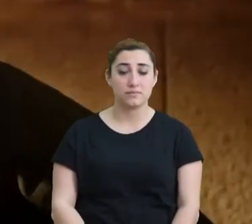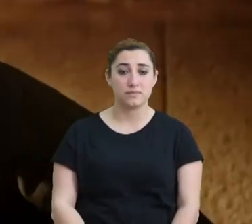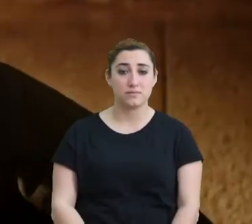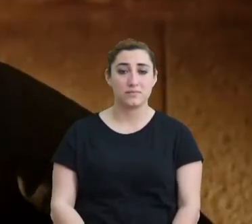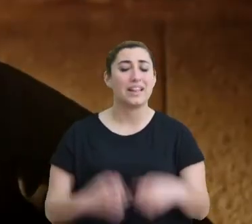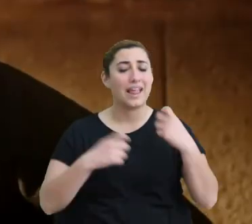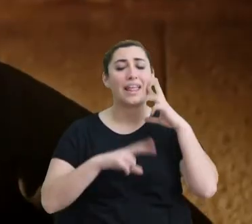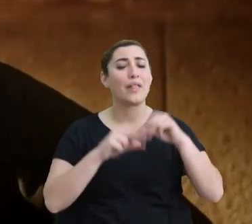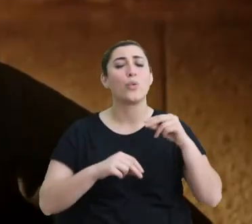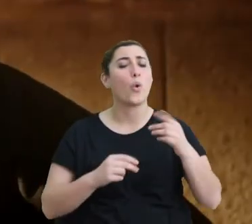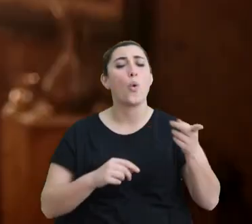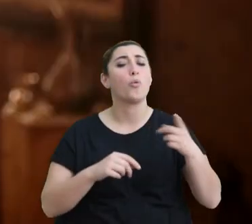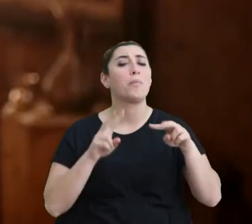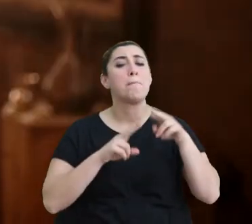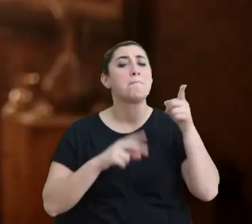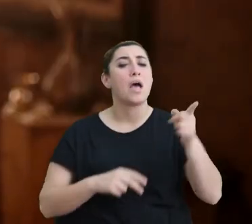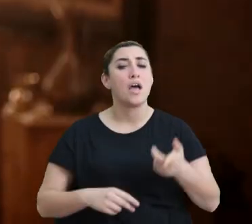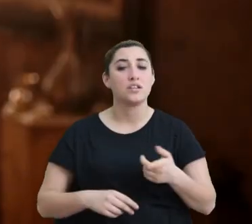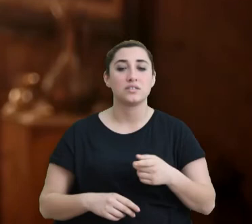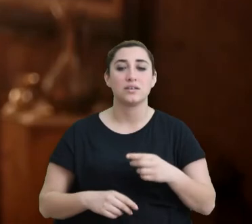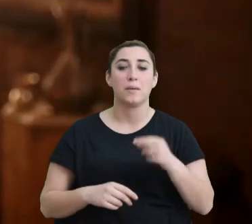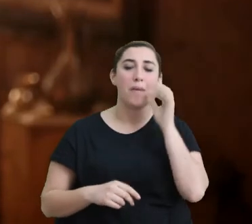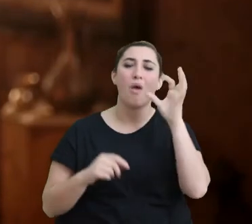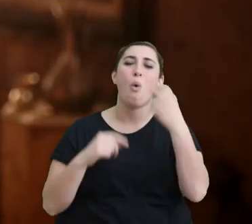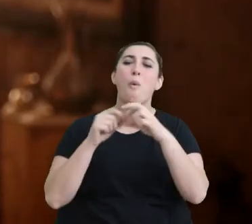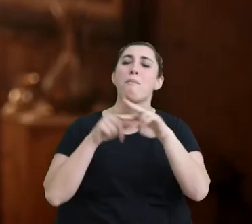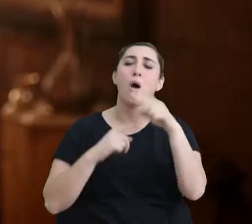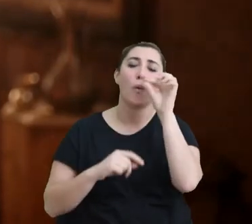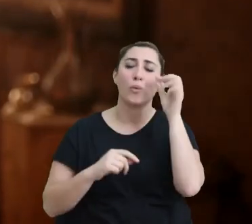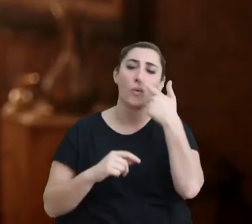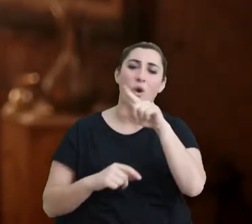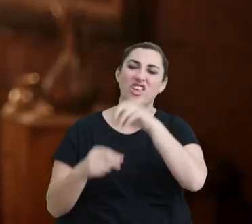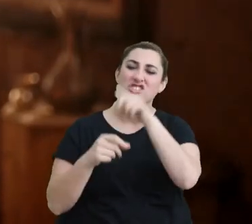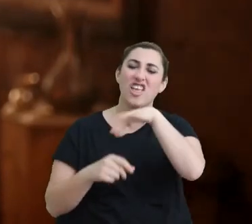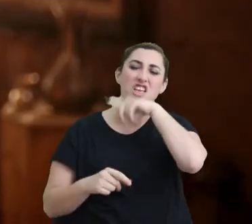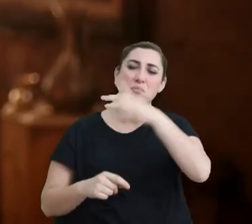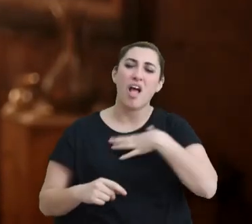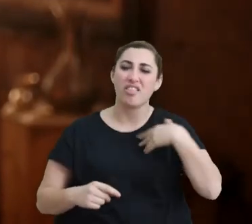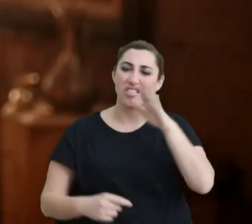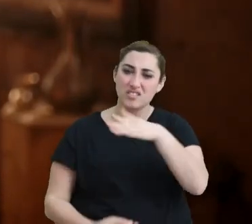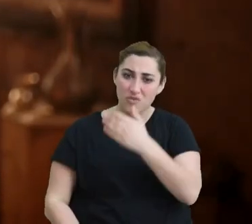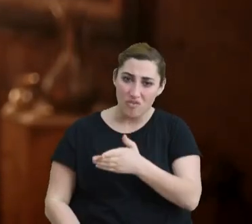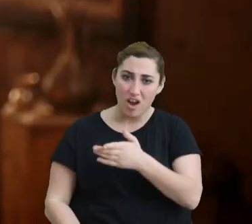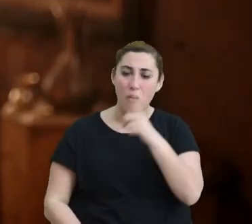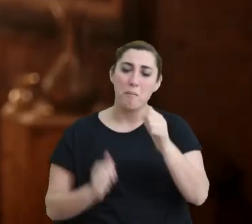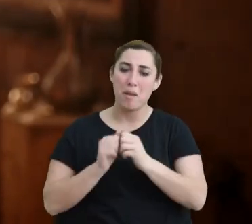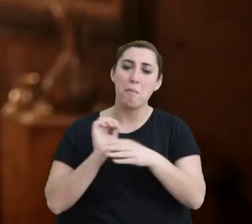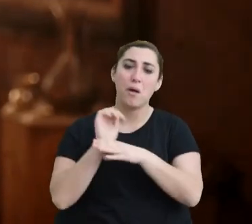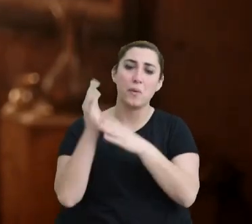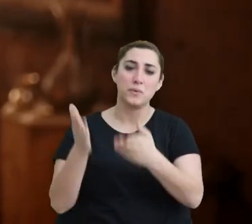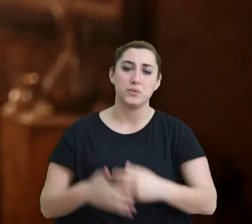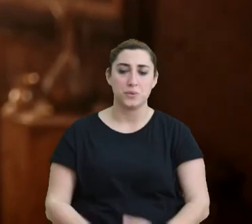Nerede yatar kalkar bu minberci? Beyobası köyündendir. Yaşlı bir anası var, onunla